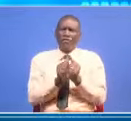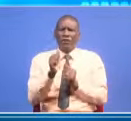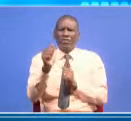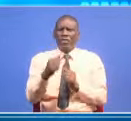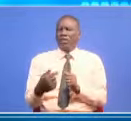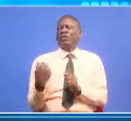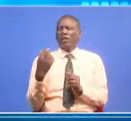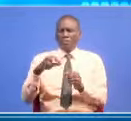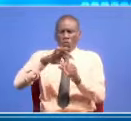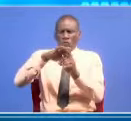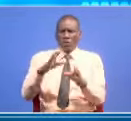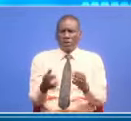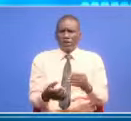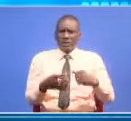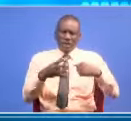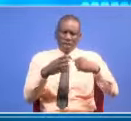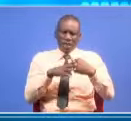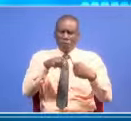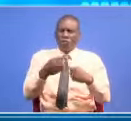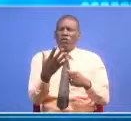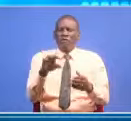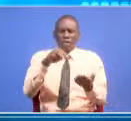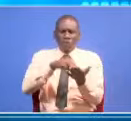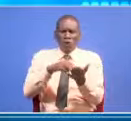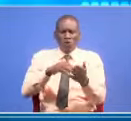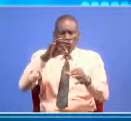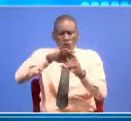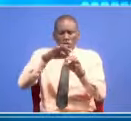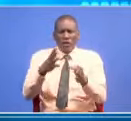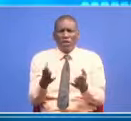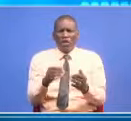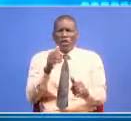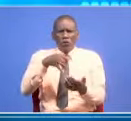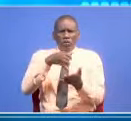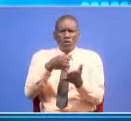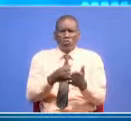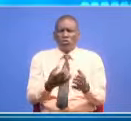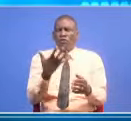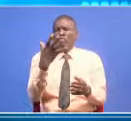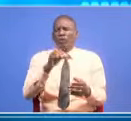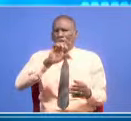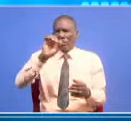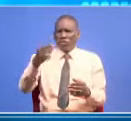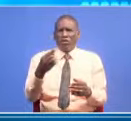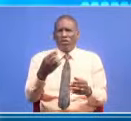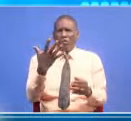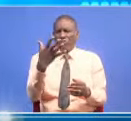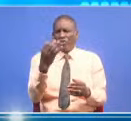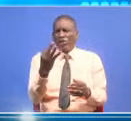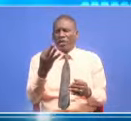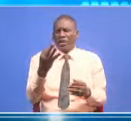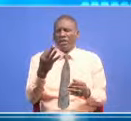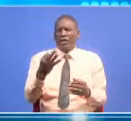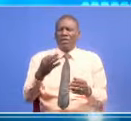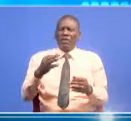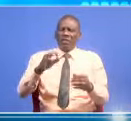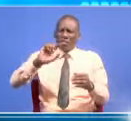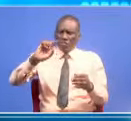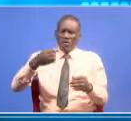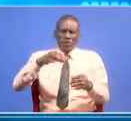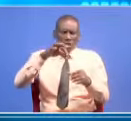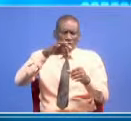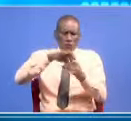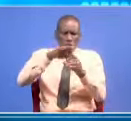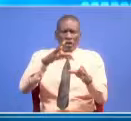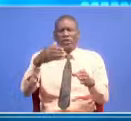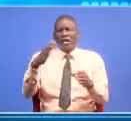wapiga kura ni 9.5 milioni, inajumuisha wapiga kura 53,000 walioko nje ya nchi. Dan Kanaimba